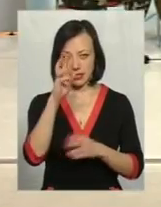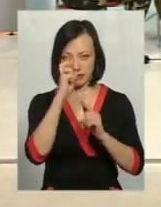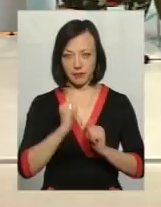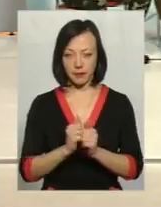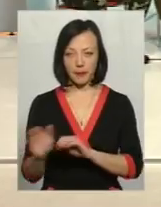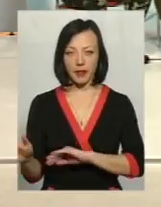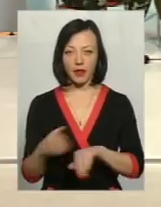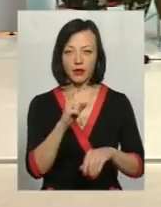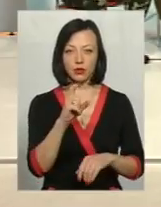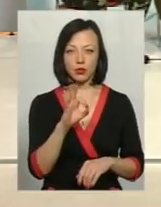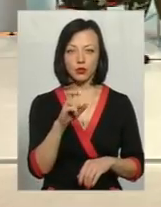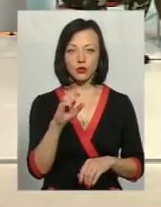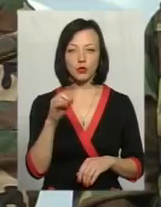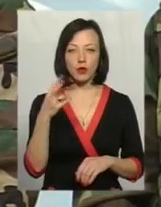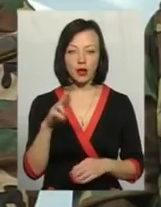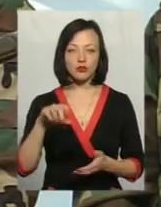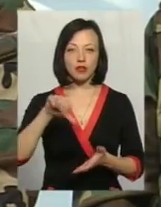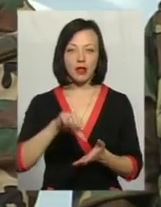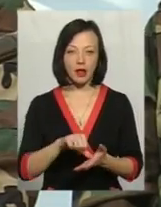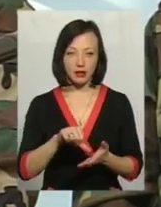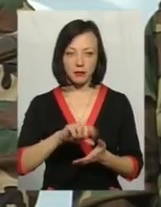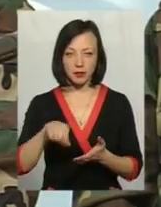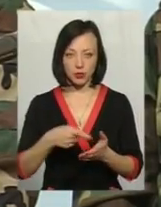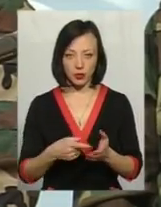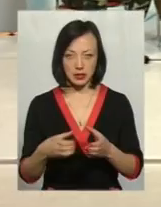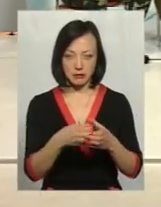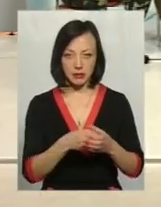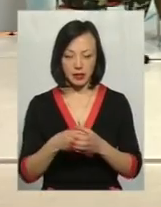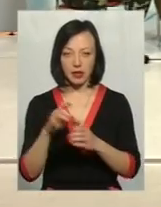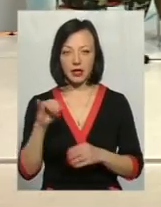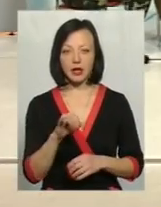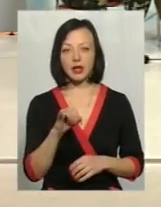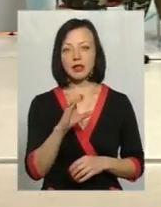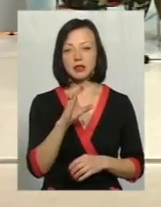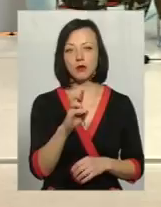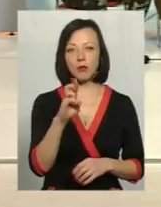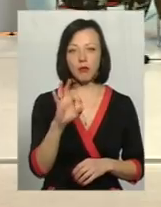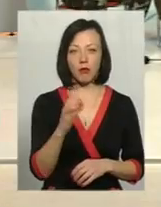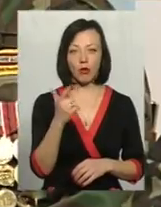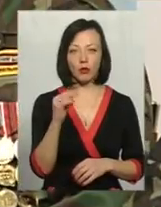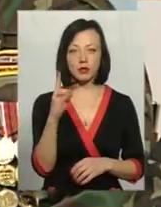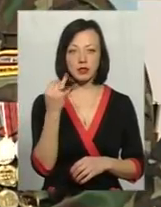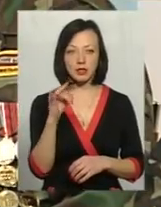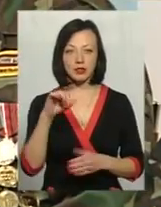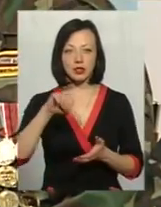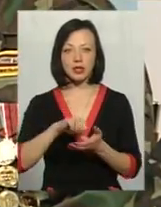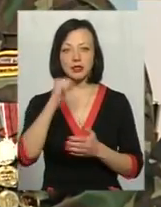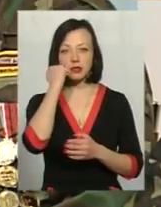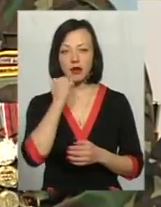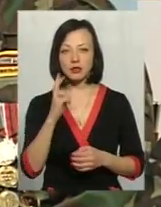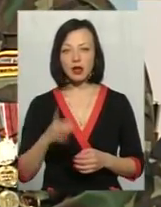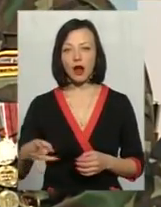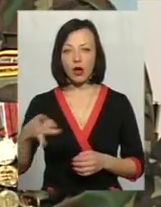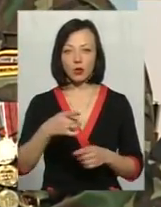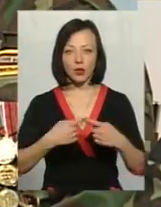член Хмельницької міської спілки воїнів-інтернаціоналістів. І пан Сергій Богуцький, член Староконстантинівської районної